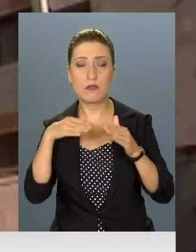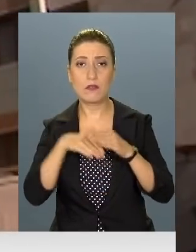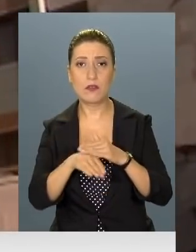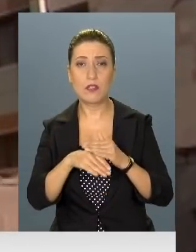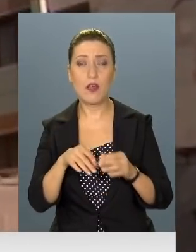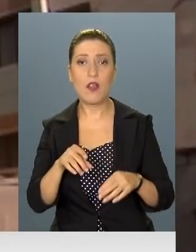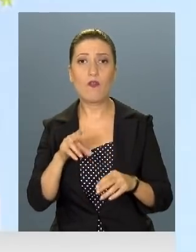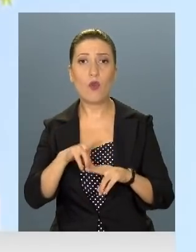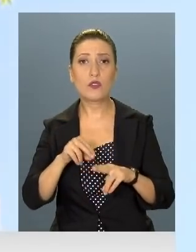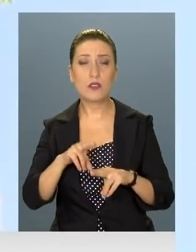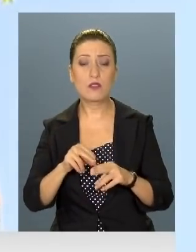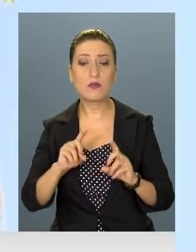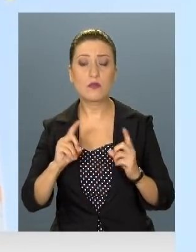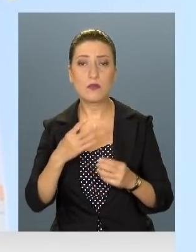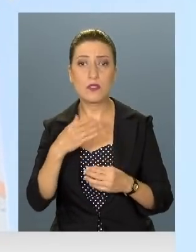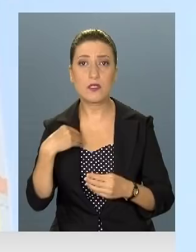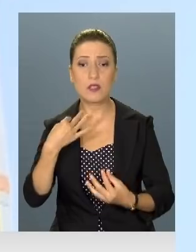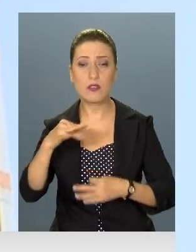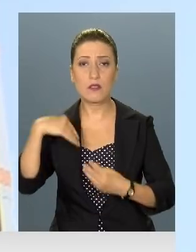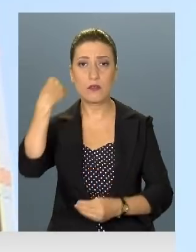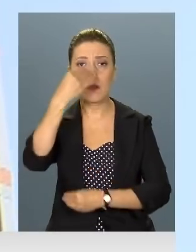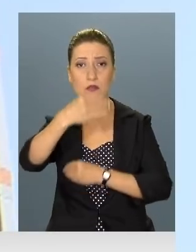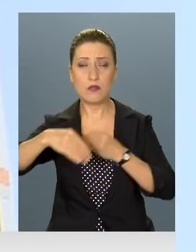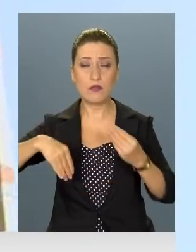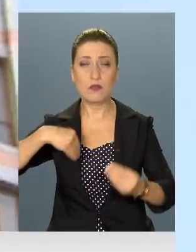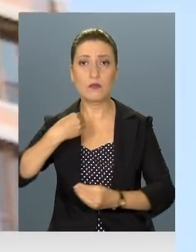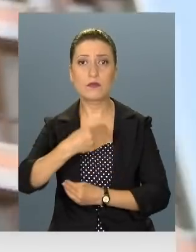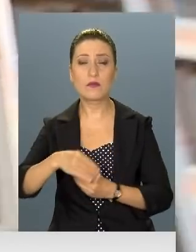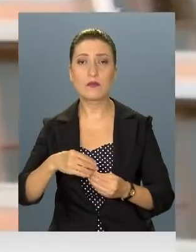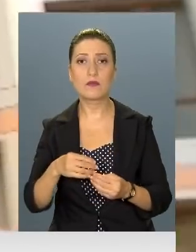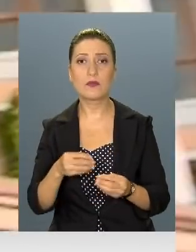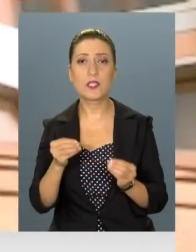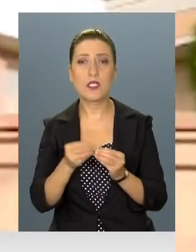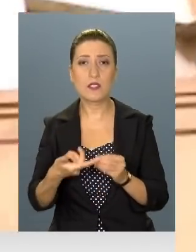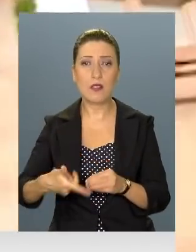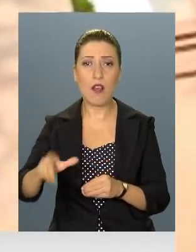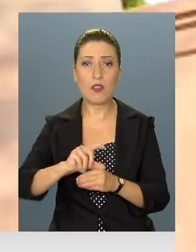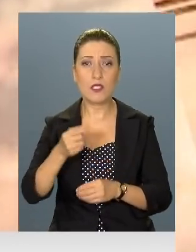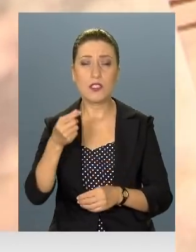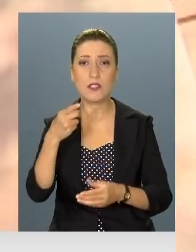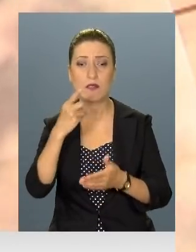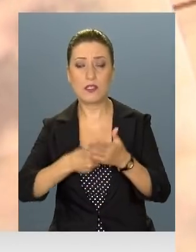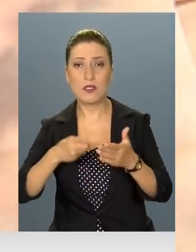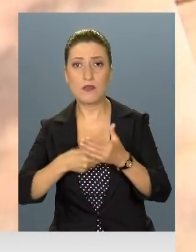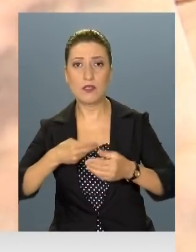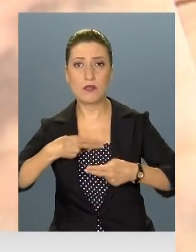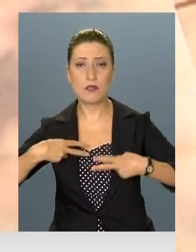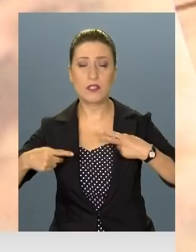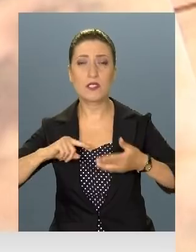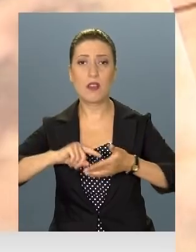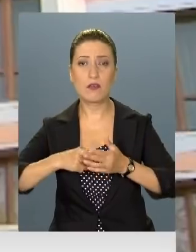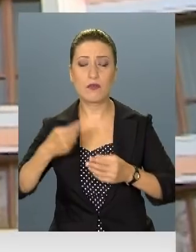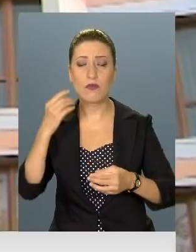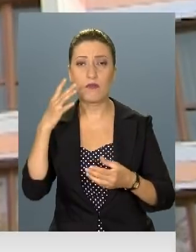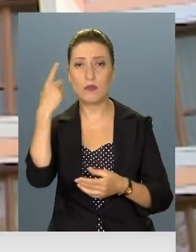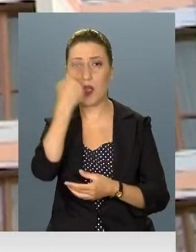դին հայտնաբերել էր սավանով և պոլիեթիլենով փաթաթված, տասնյակից ավելի կտրված ծակած վերքերով և վնասված